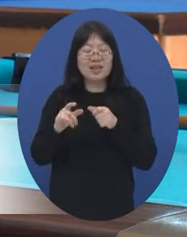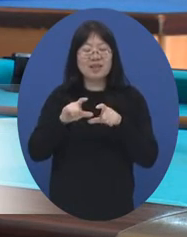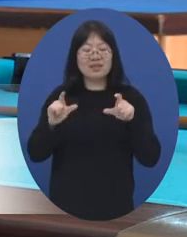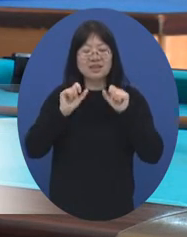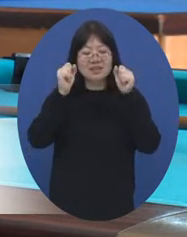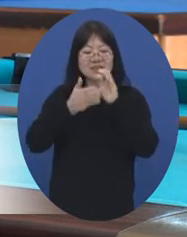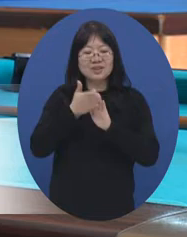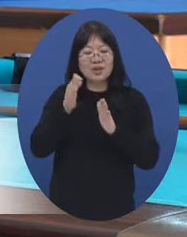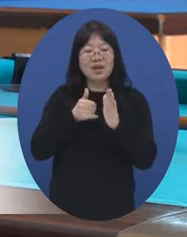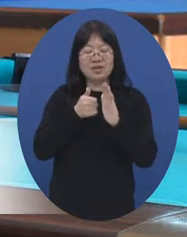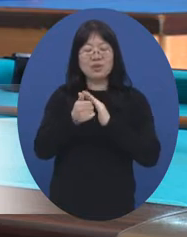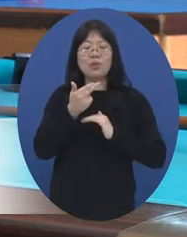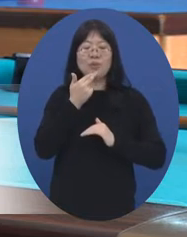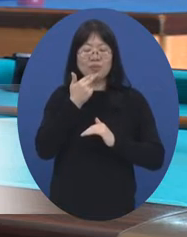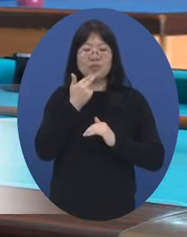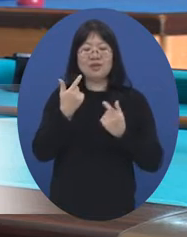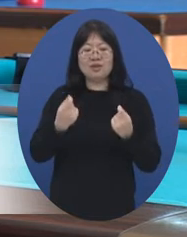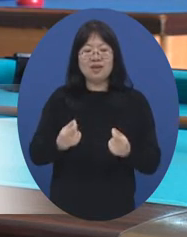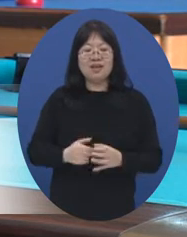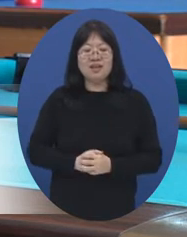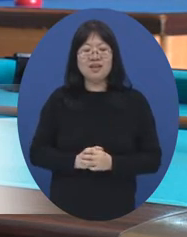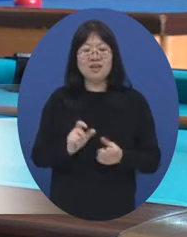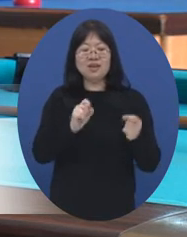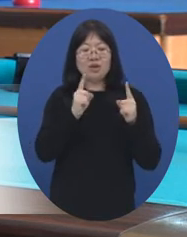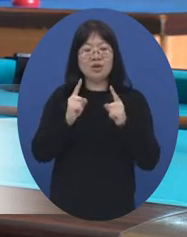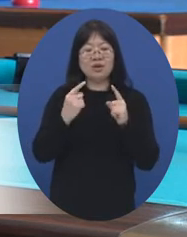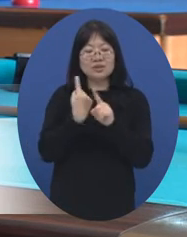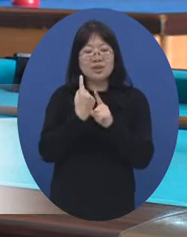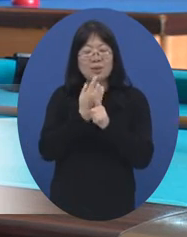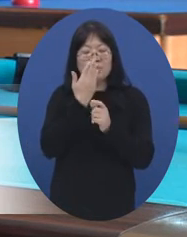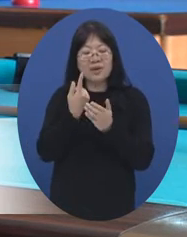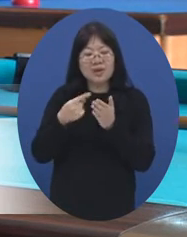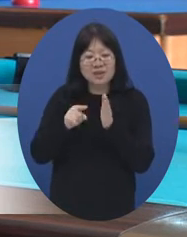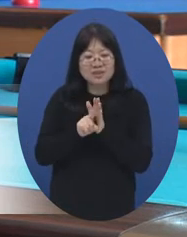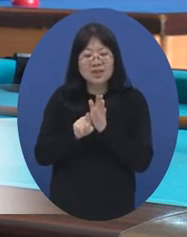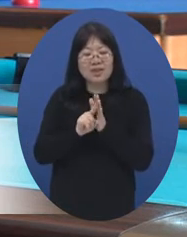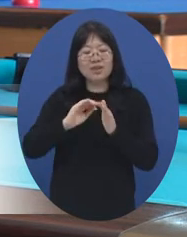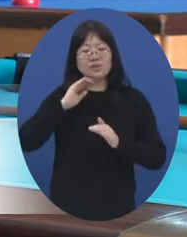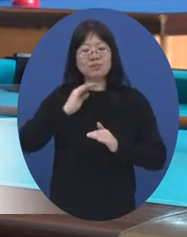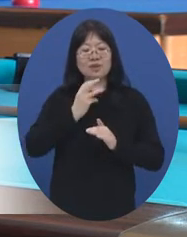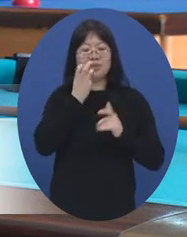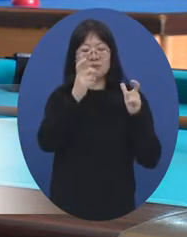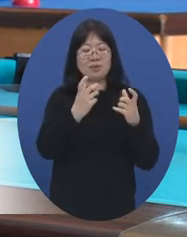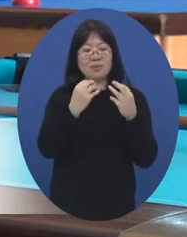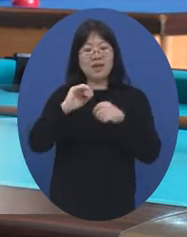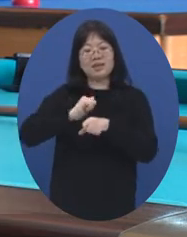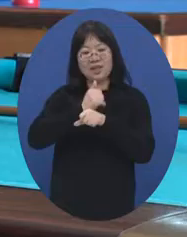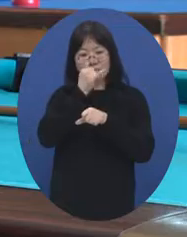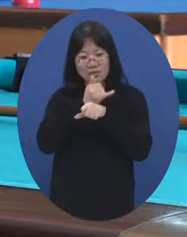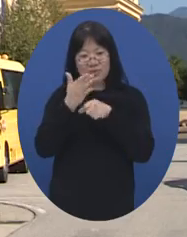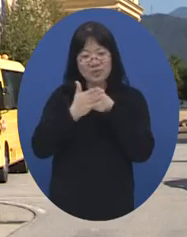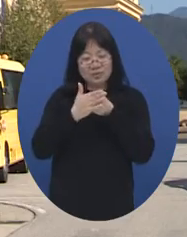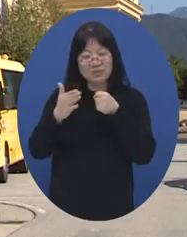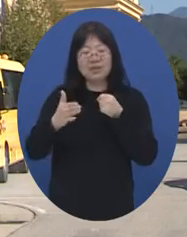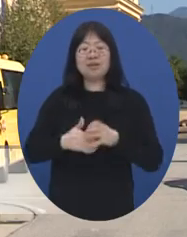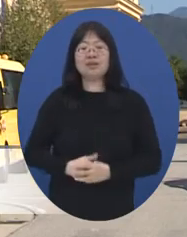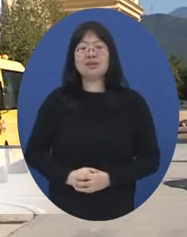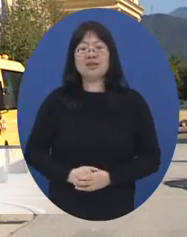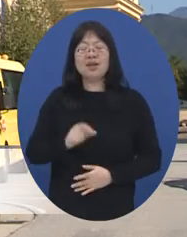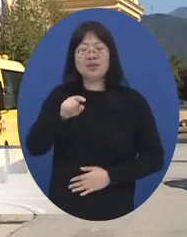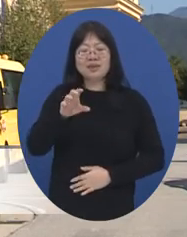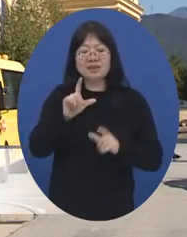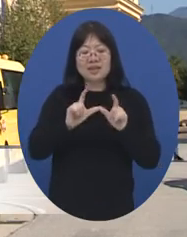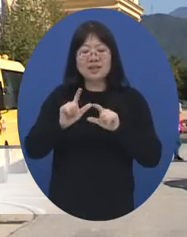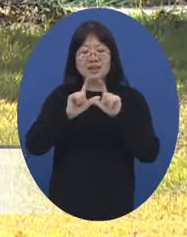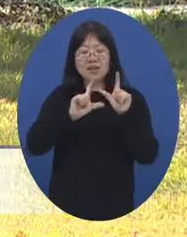일반 체육시설을 이용할 수 없었거든요 그 재활 치료를 받으러 외 전문화 서울 쪽으로 많이 다녔거든요 이곳은